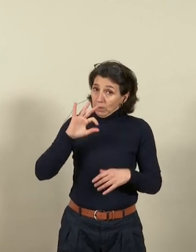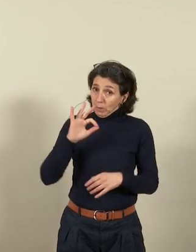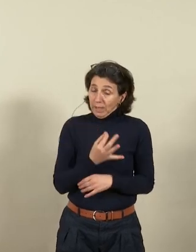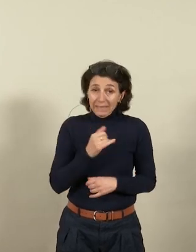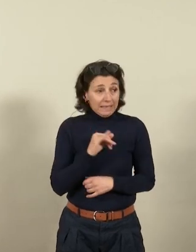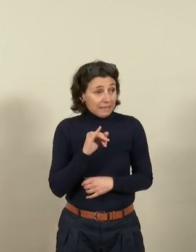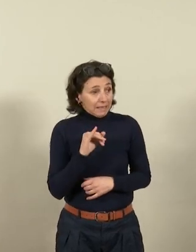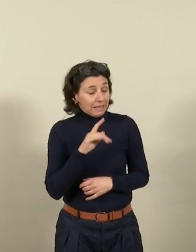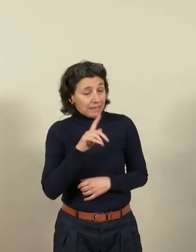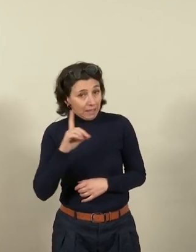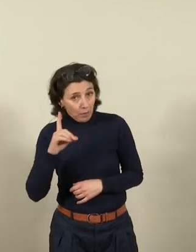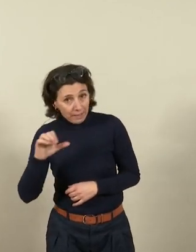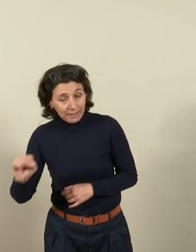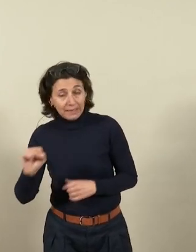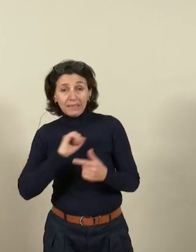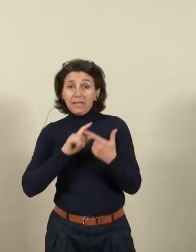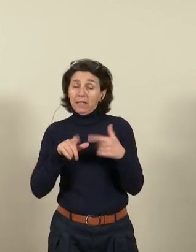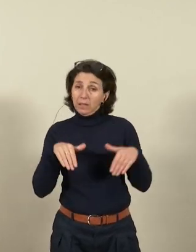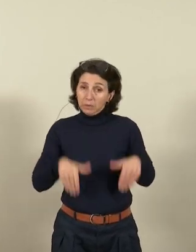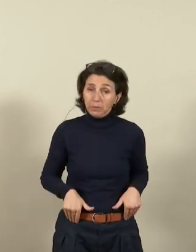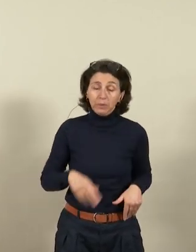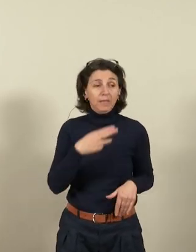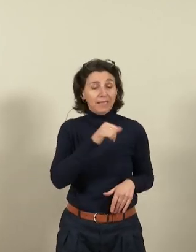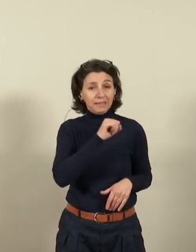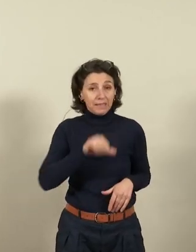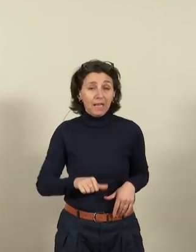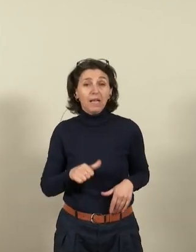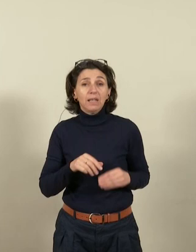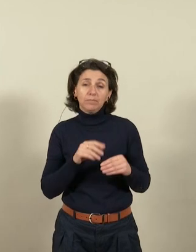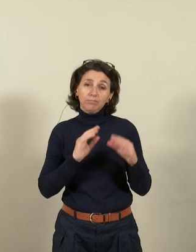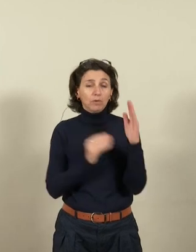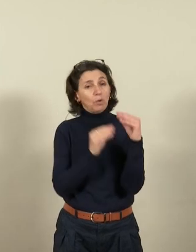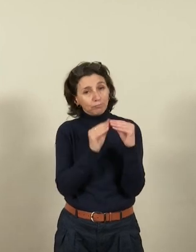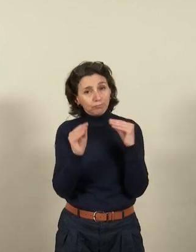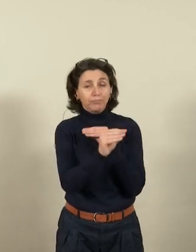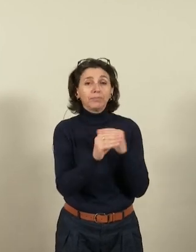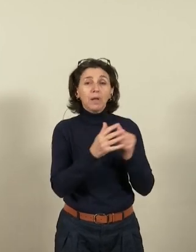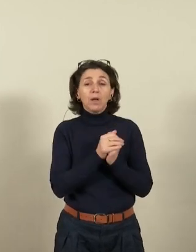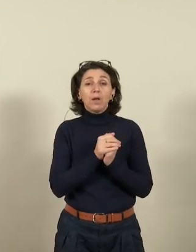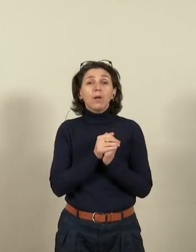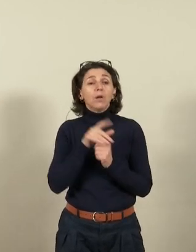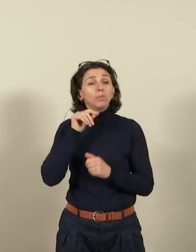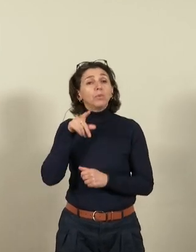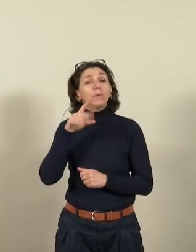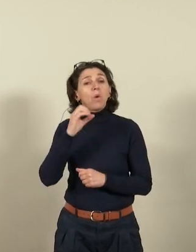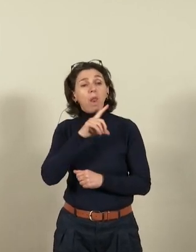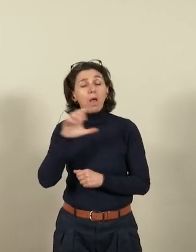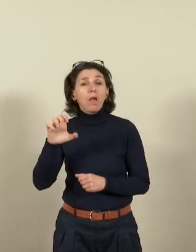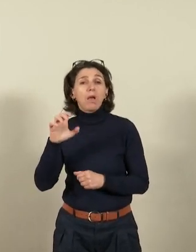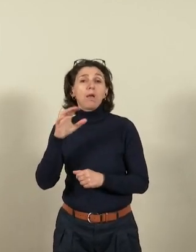gdes abstention de NASA donc l'amendement est repoussé abstention également de Monsieur Picolet madame